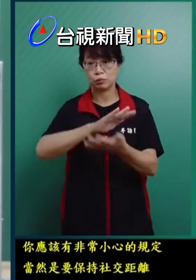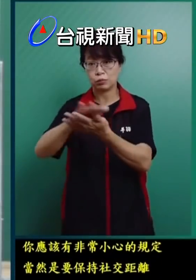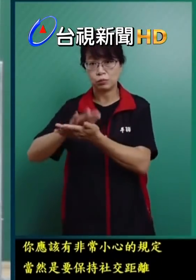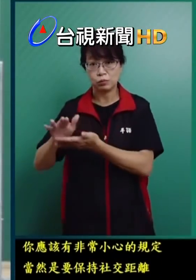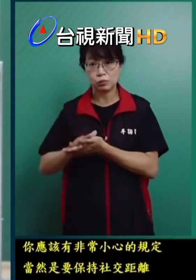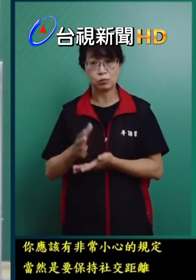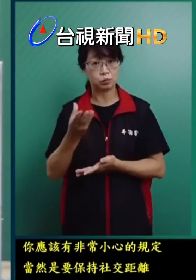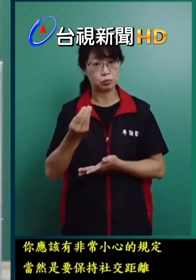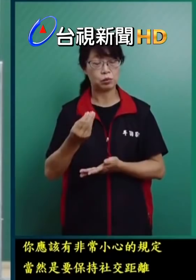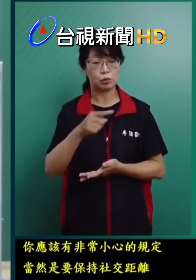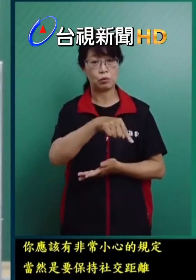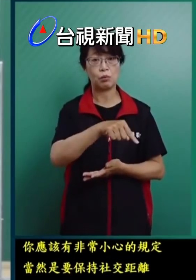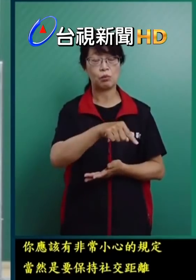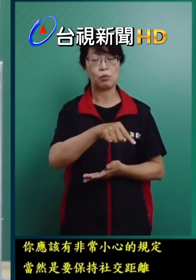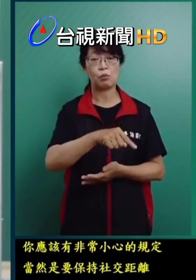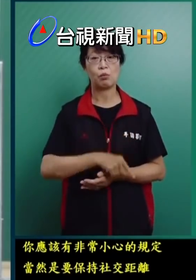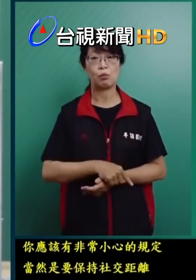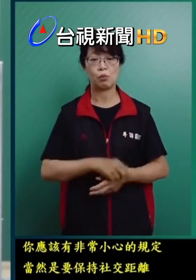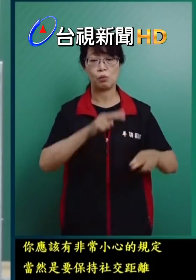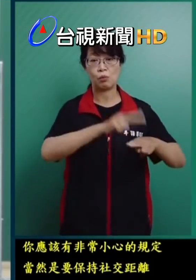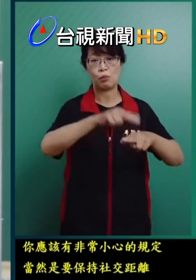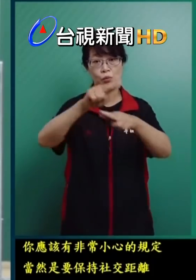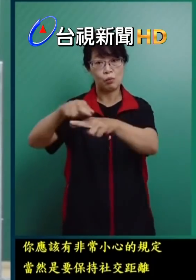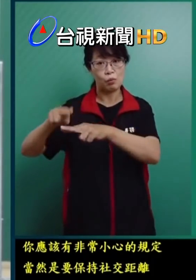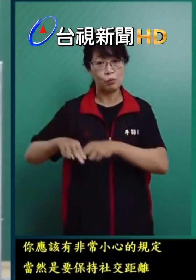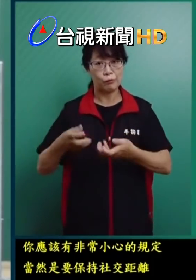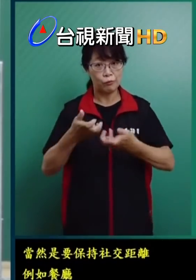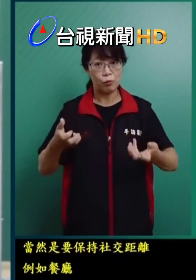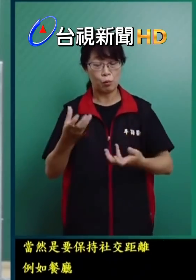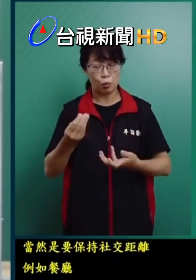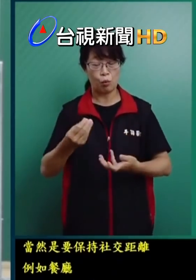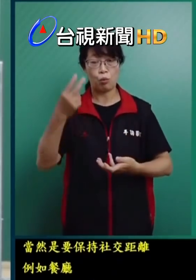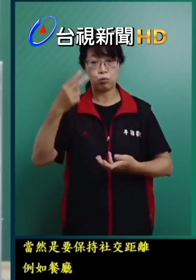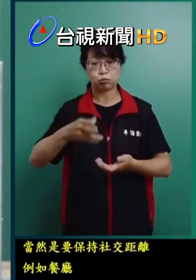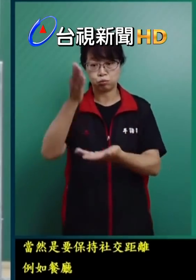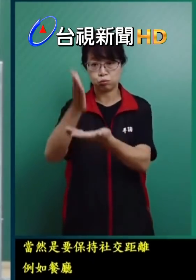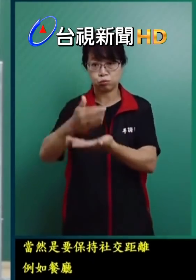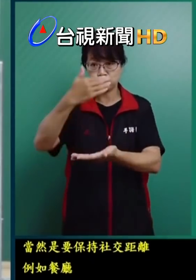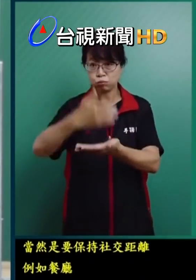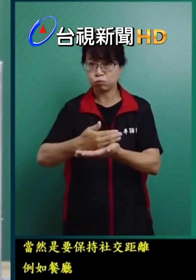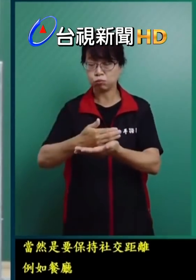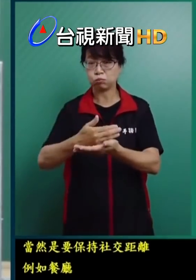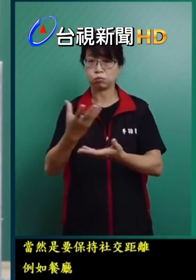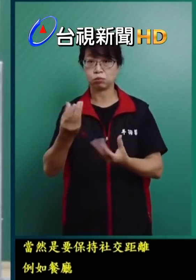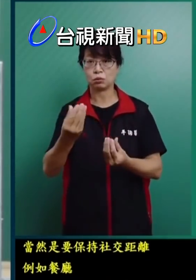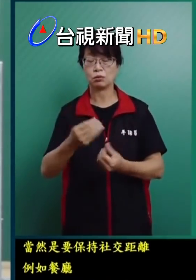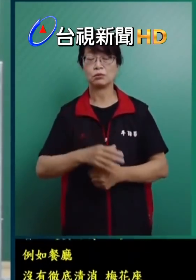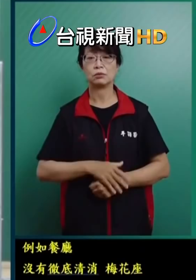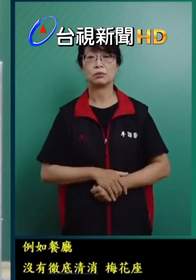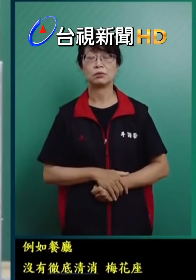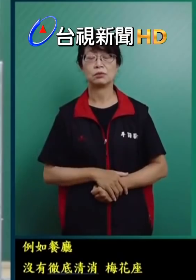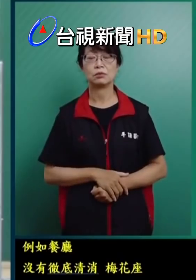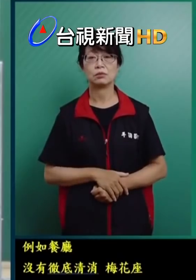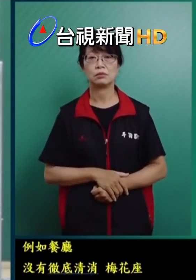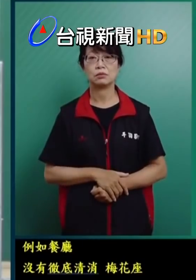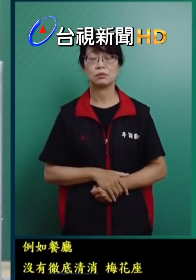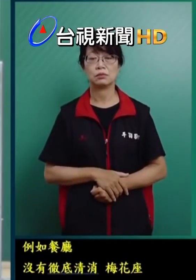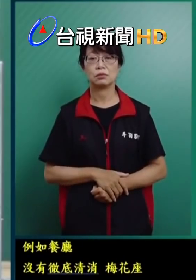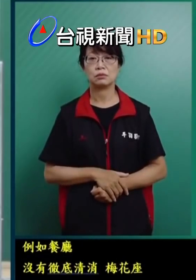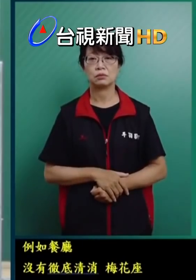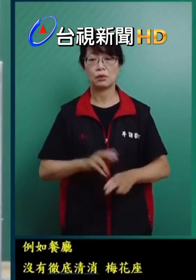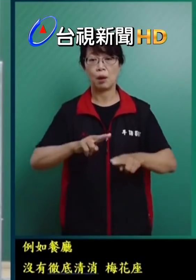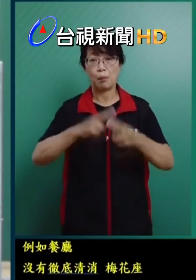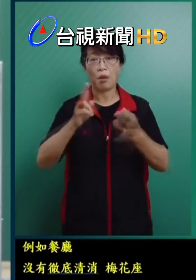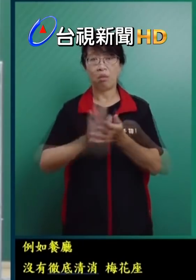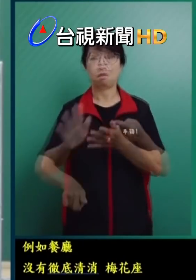消啊，彻底做好这个梅花座，彻底做好隔板的话，那你做这个开